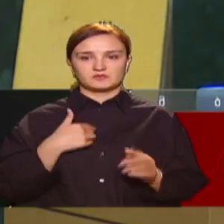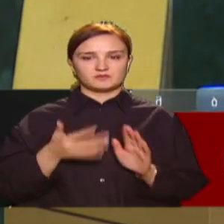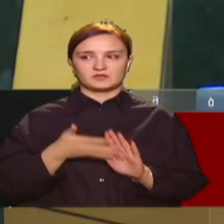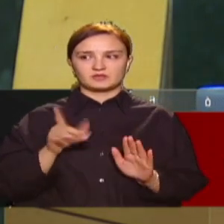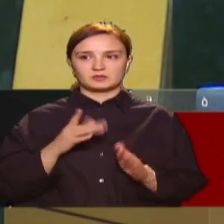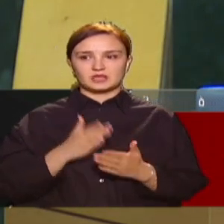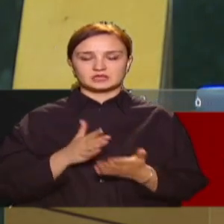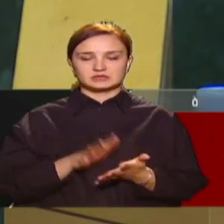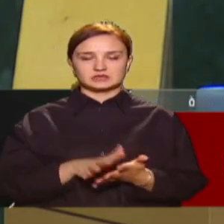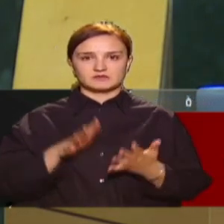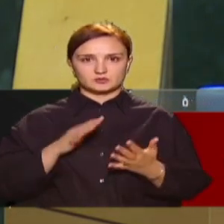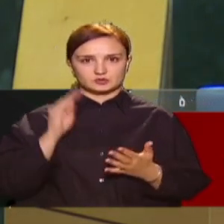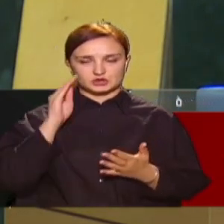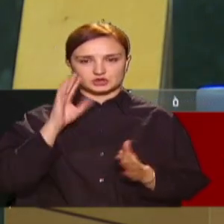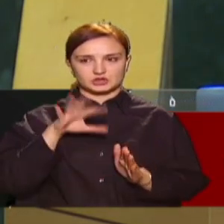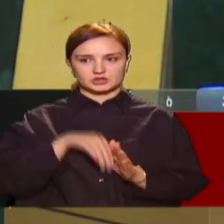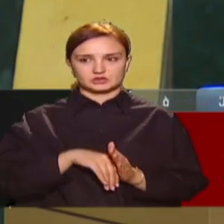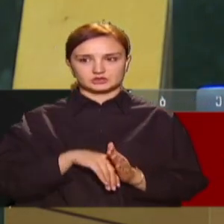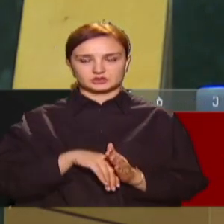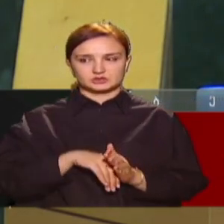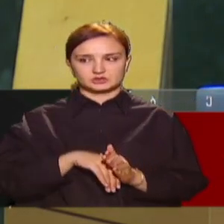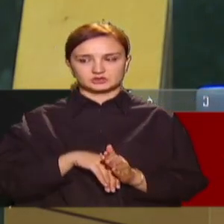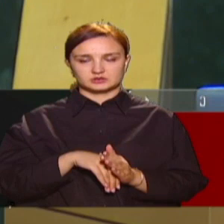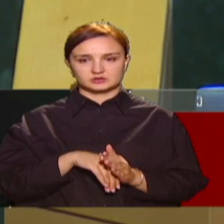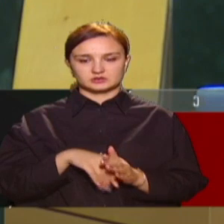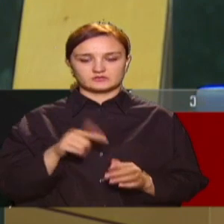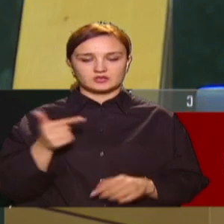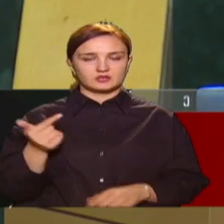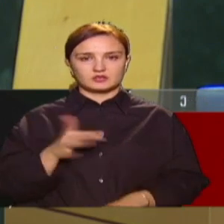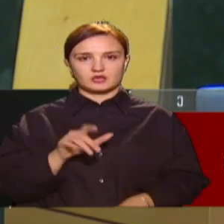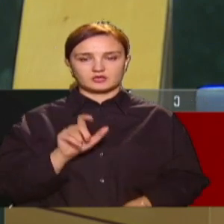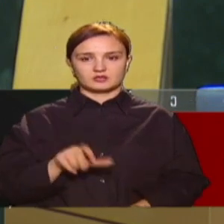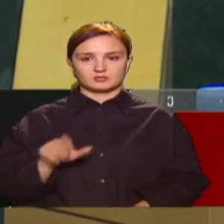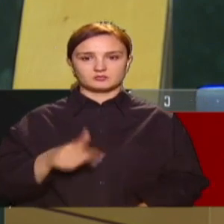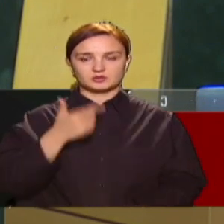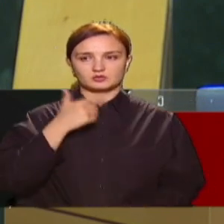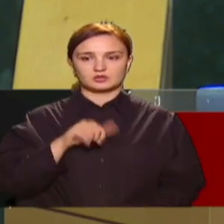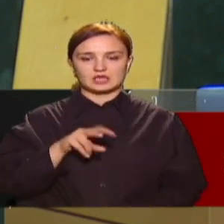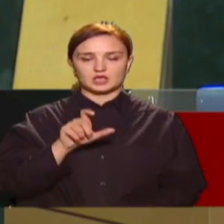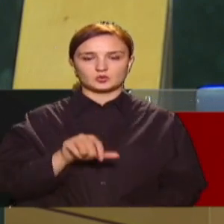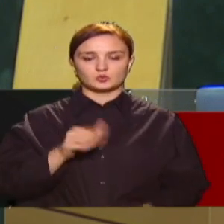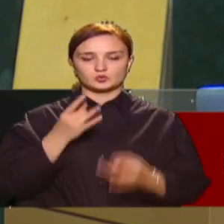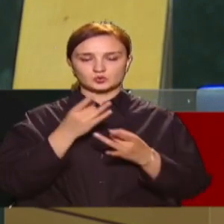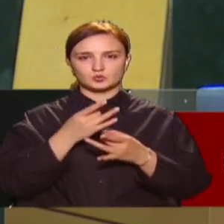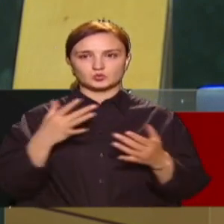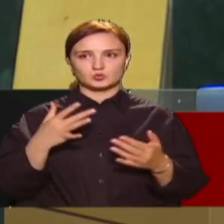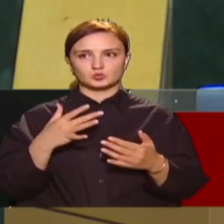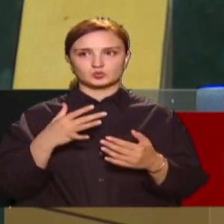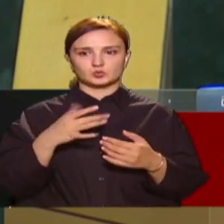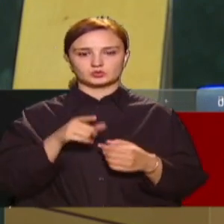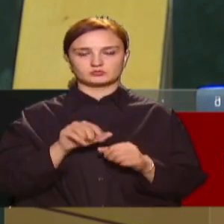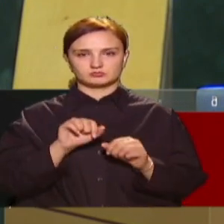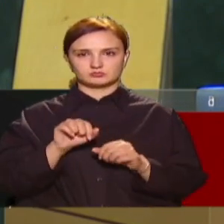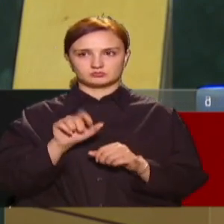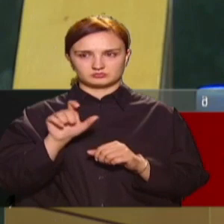არის საყვედური შინაარსი. Რაც შეეხება არაკომპეტენტურ ადამიანებს, ბანო ალეკო, მე თქვენ როგორც კულტურის მოამაგეს ასე გიცნობთ